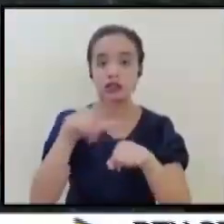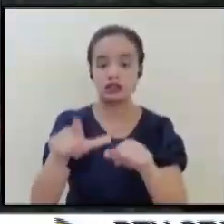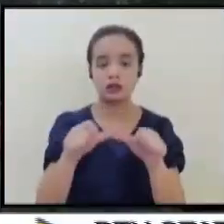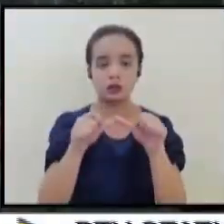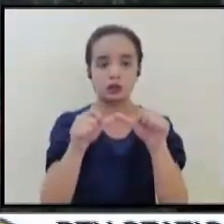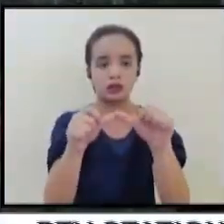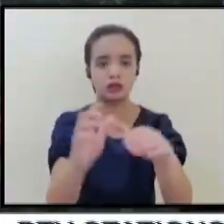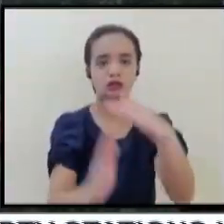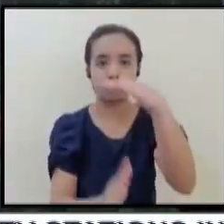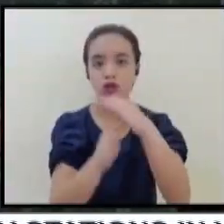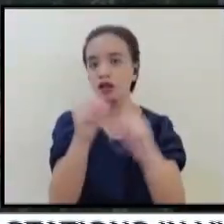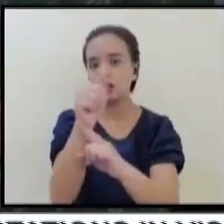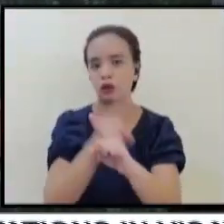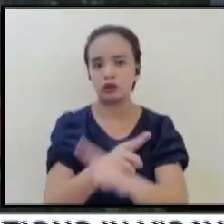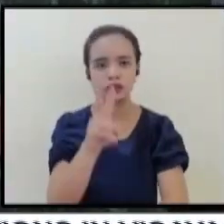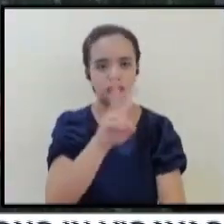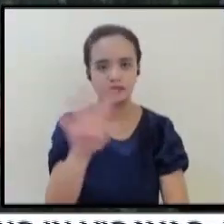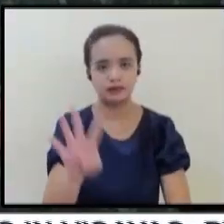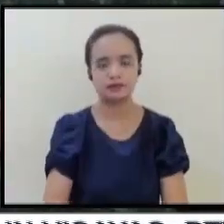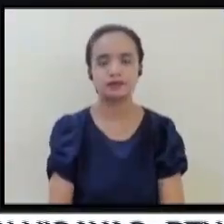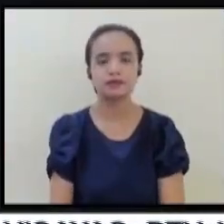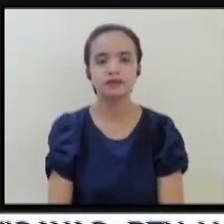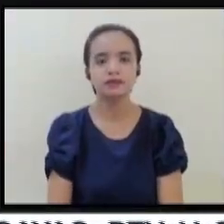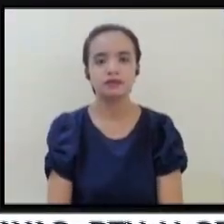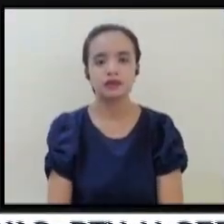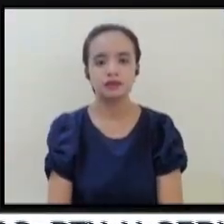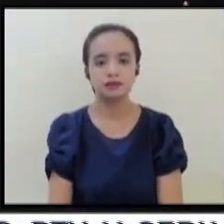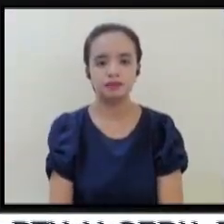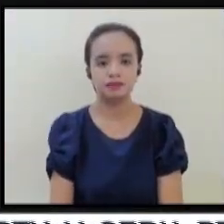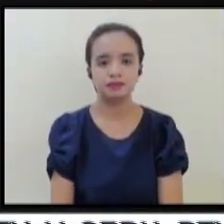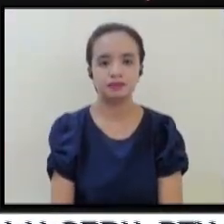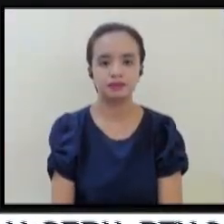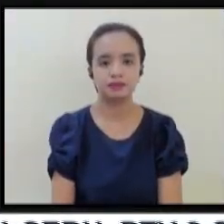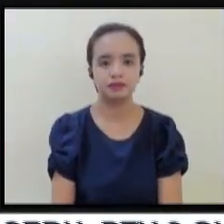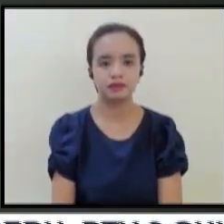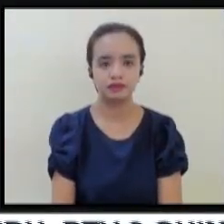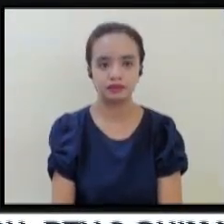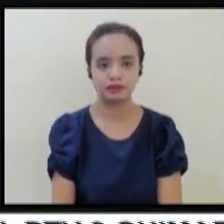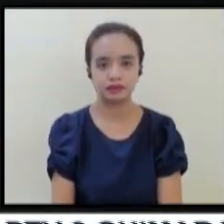24. Daniel Manalastas para sa Pambansang TV sa Bagong Pilipinas.